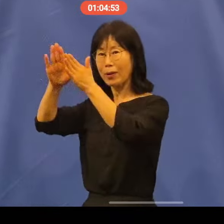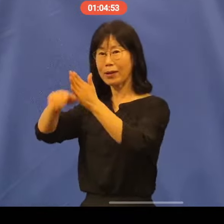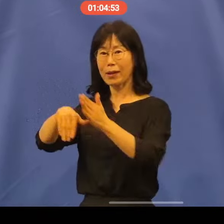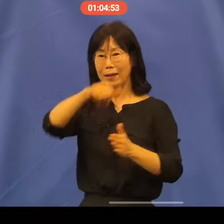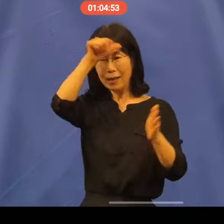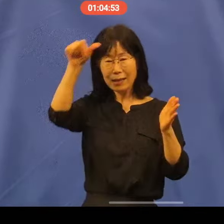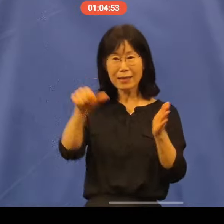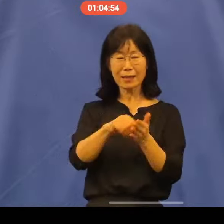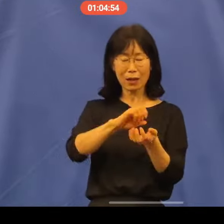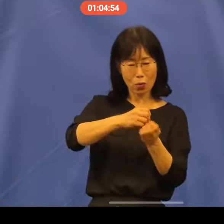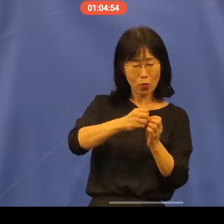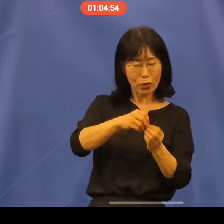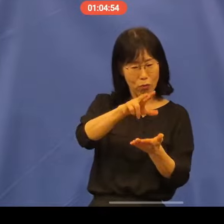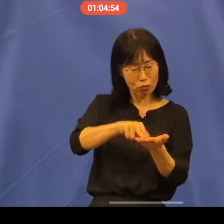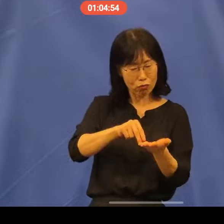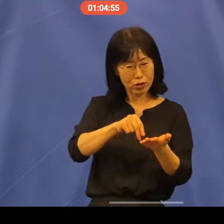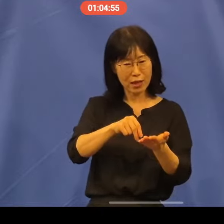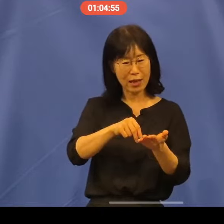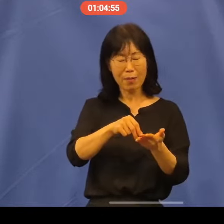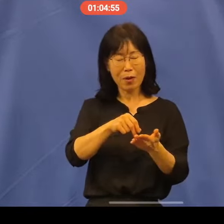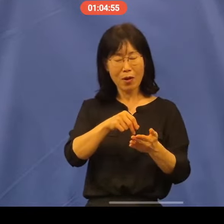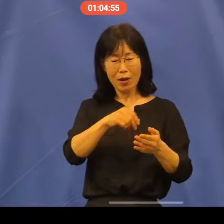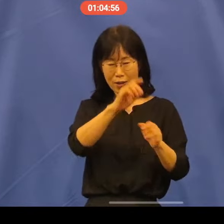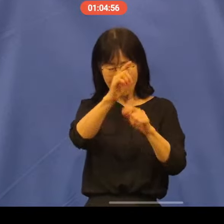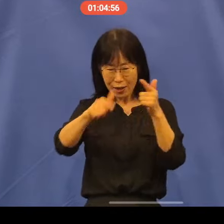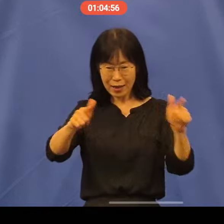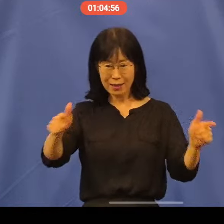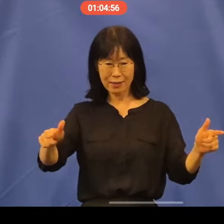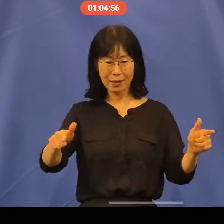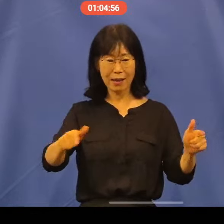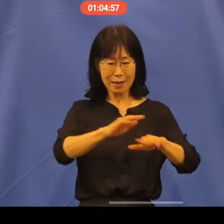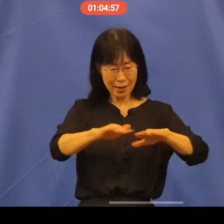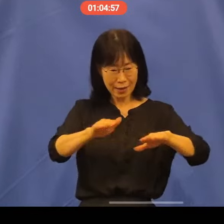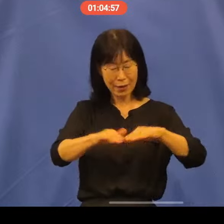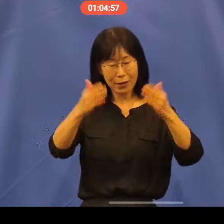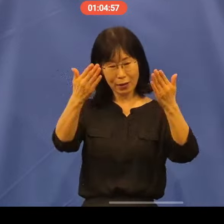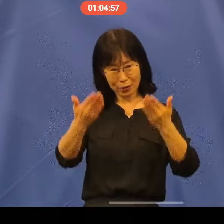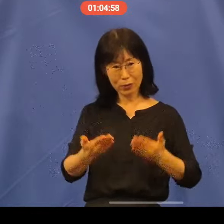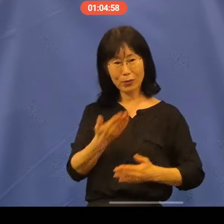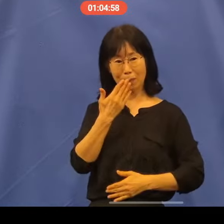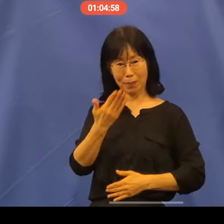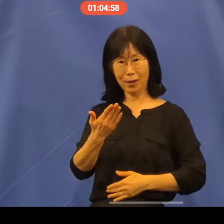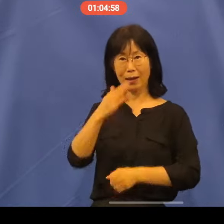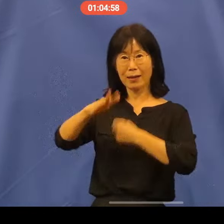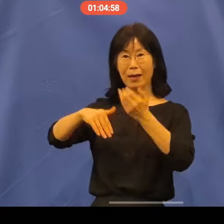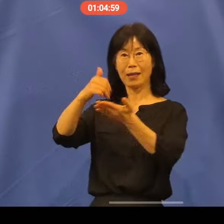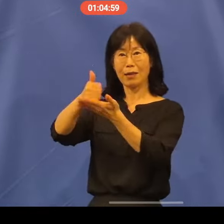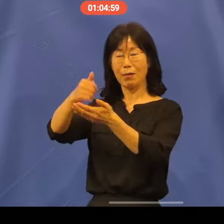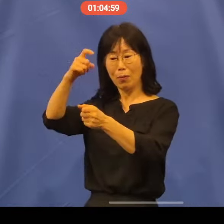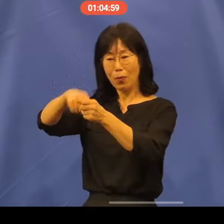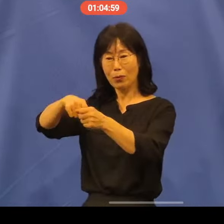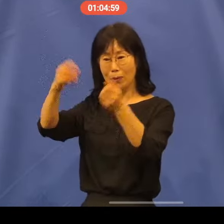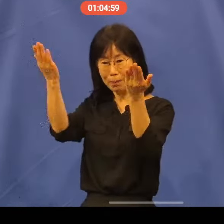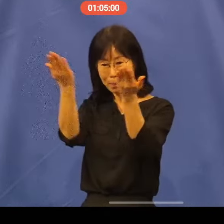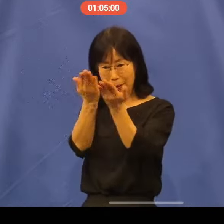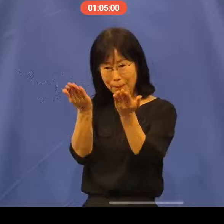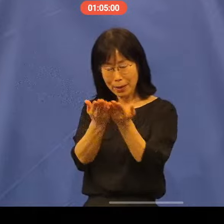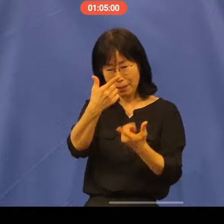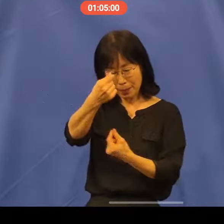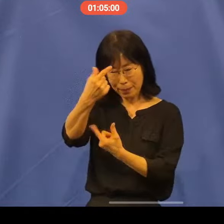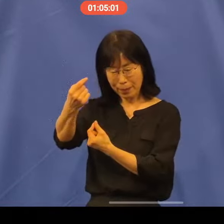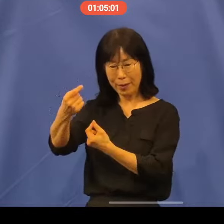묶여있는 것들이 다 풀려지고, 나를 지으신 그 하나님, 나를 구원하신 그 하나님의 목적에 맞게 합당하게 살아가는 그